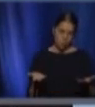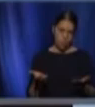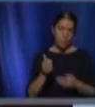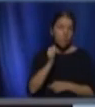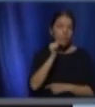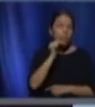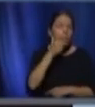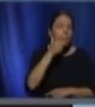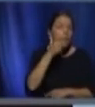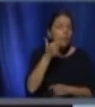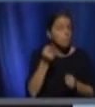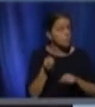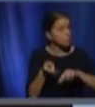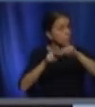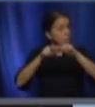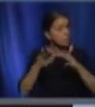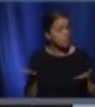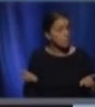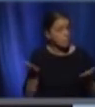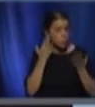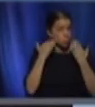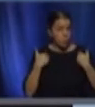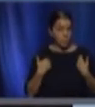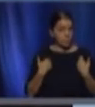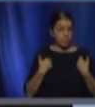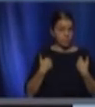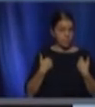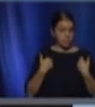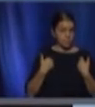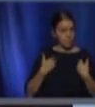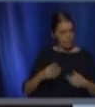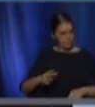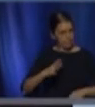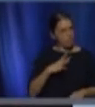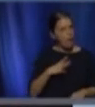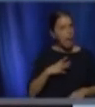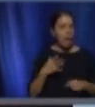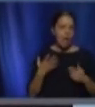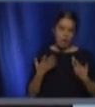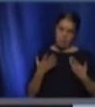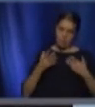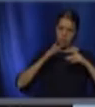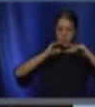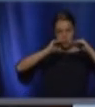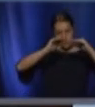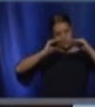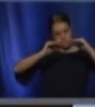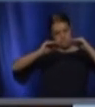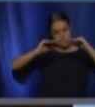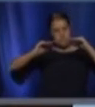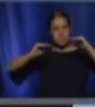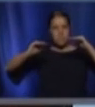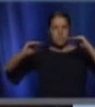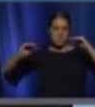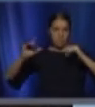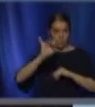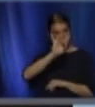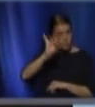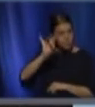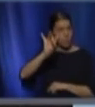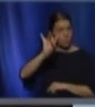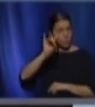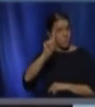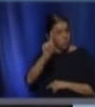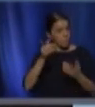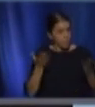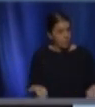1000. Mais c'est quand même... Là aussi, ça s'est stabilisé. 881, ce n'est pas l'accumulation. C'est aujourd'hui, lundi, c'est aujourd'hui. Il y a 881. Ça